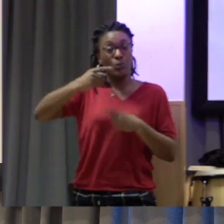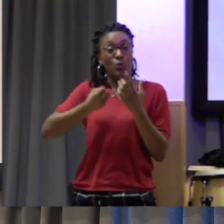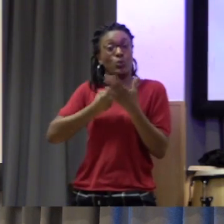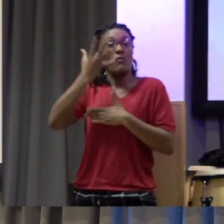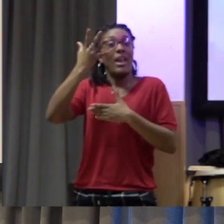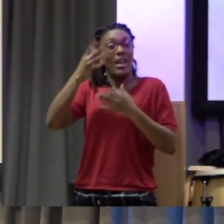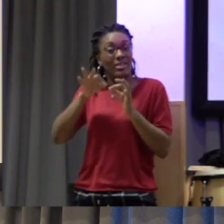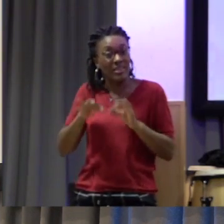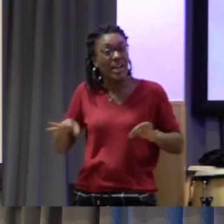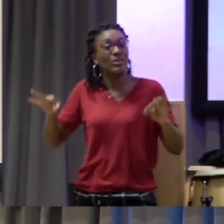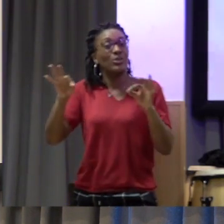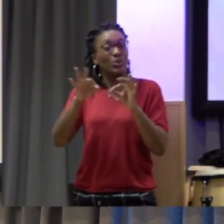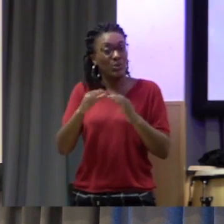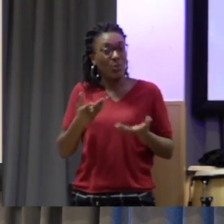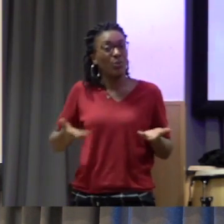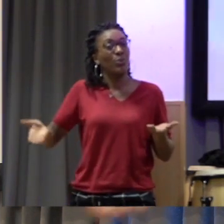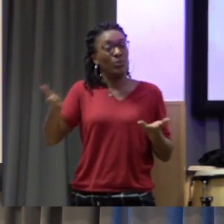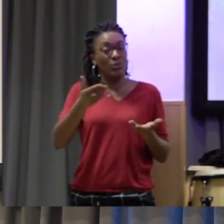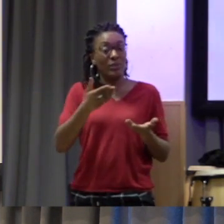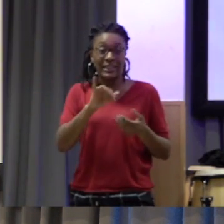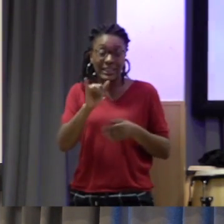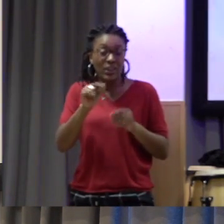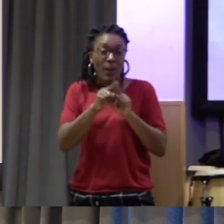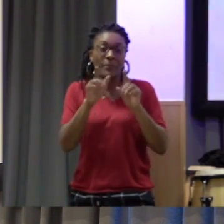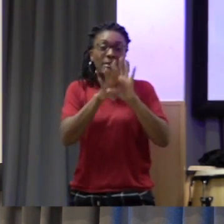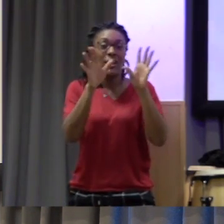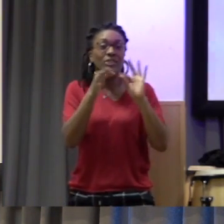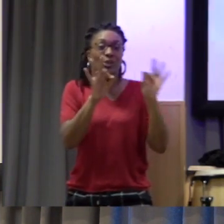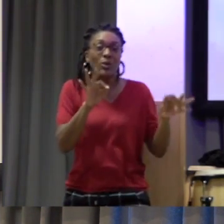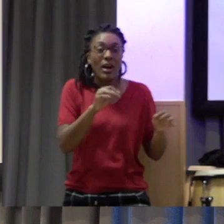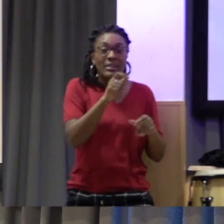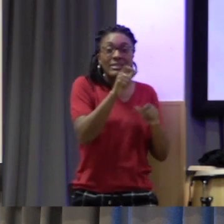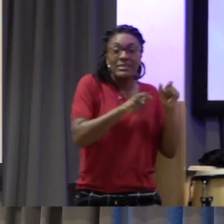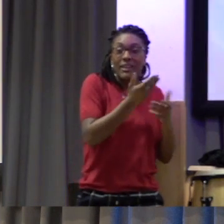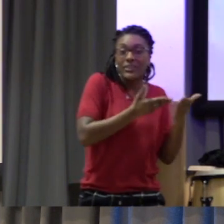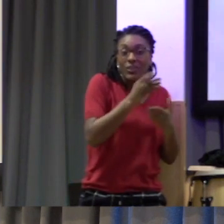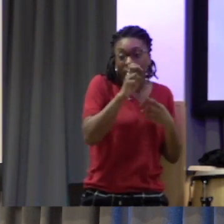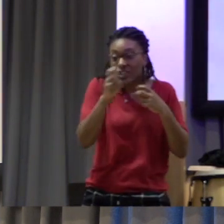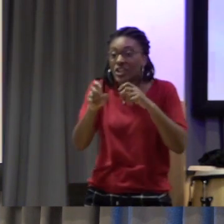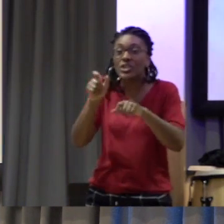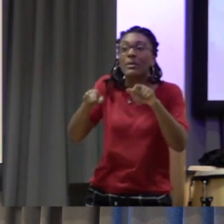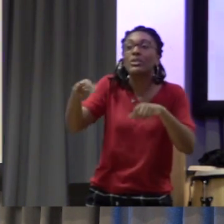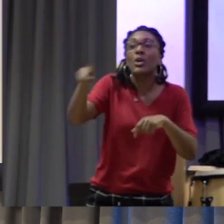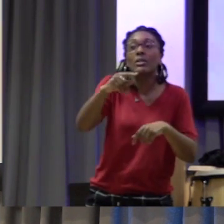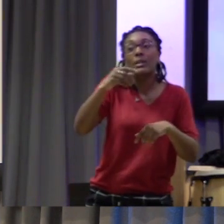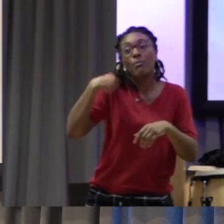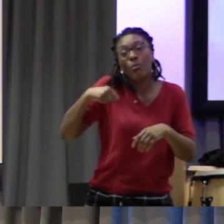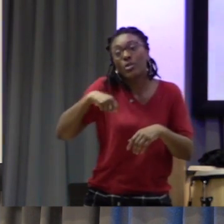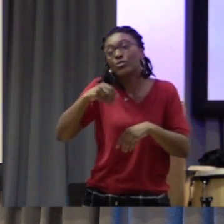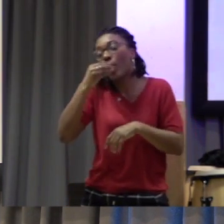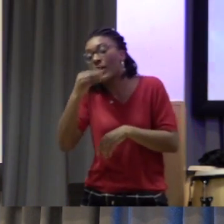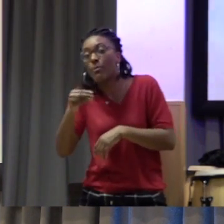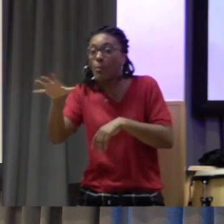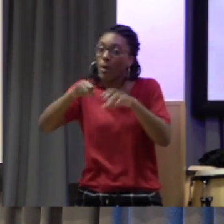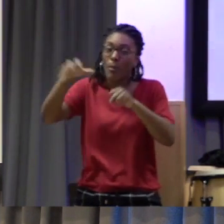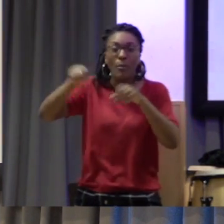de tous ceux que les serviteurs sont allés chercher dans les rues. Il est dit les mauvais comme les bons. qui ont